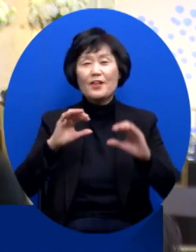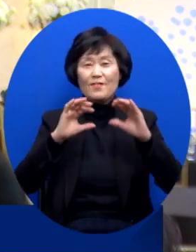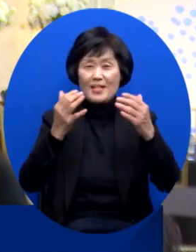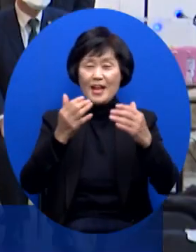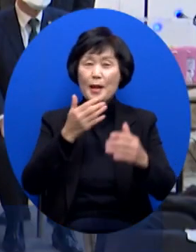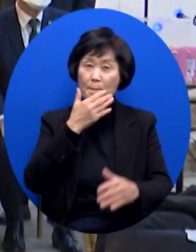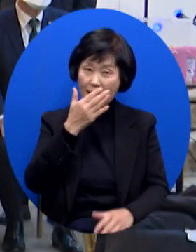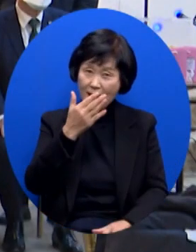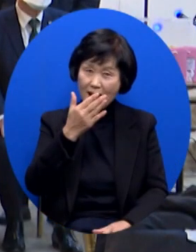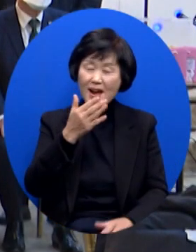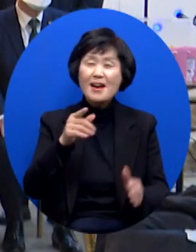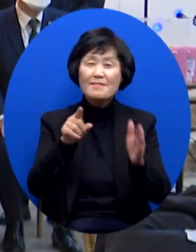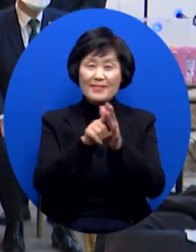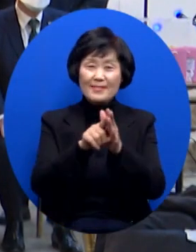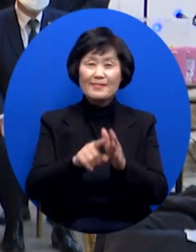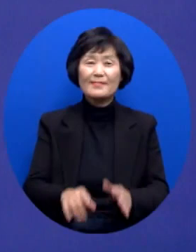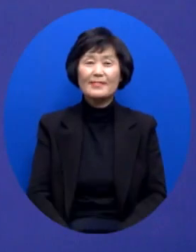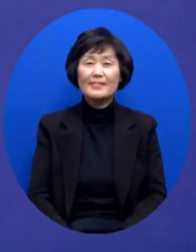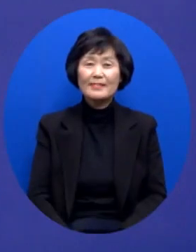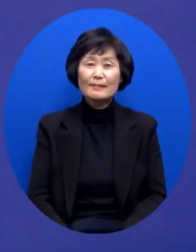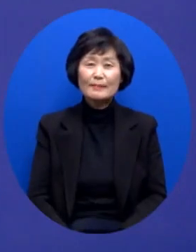믿습니다.